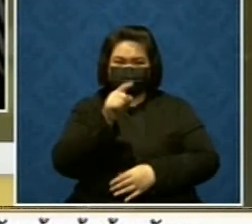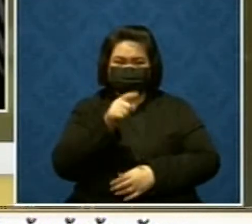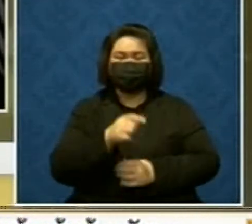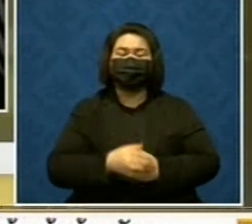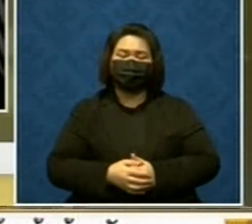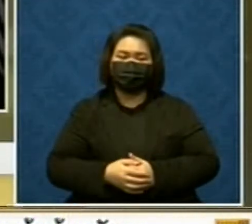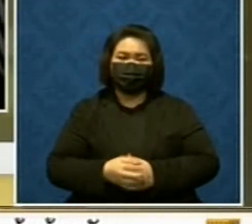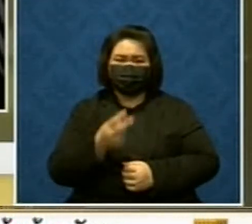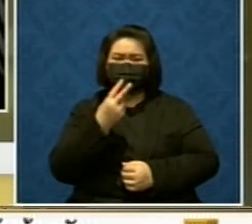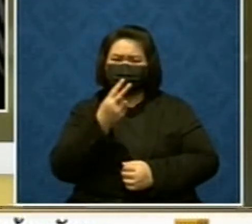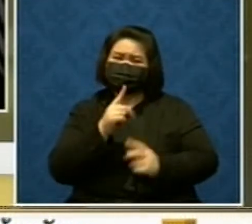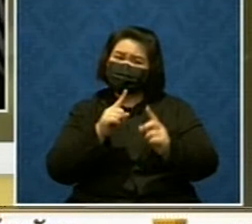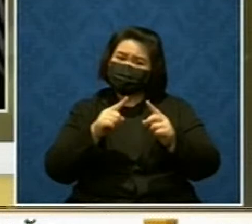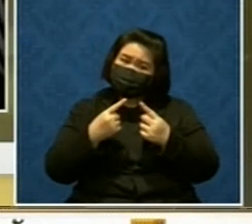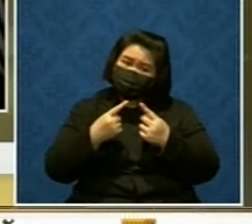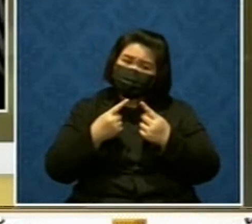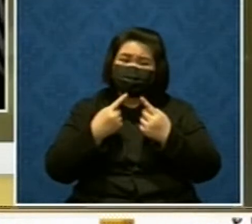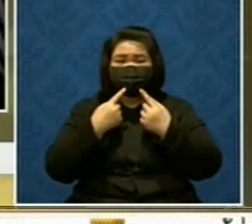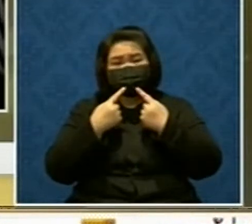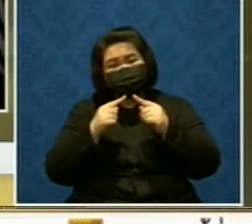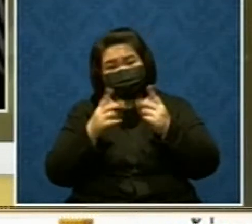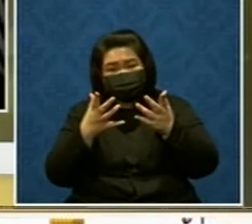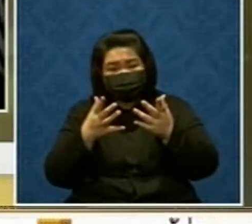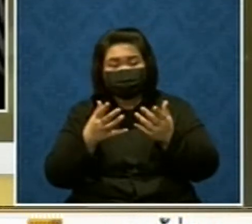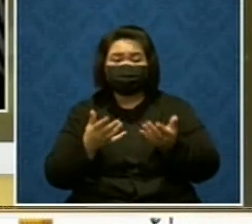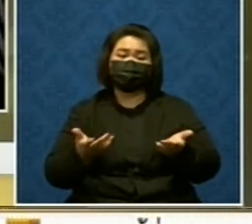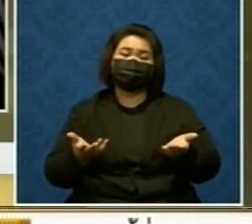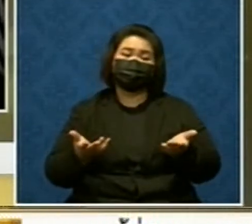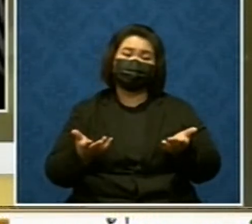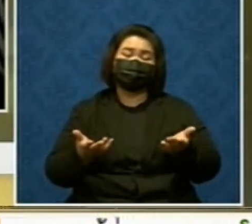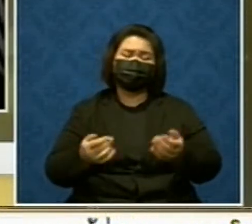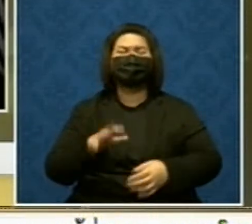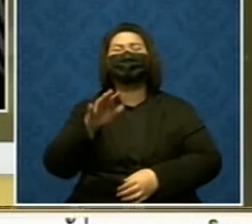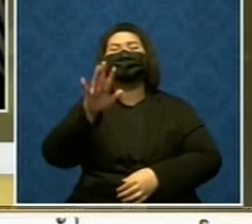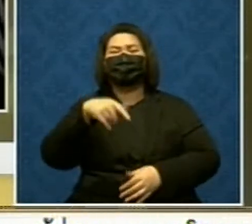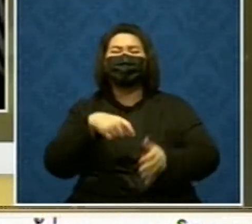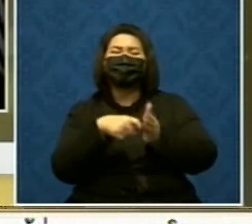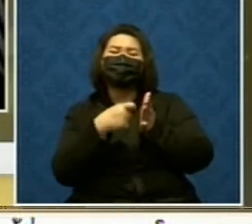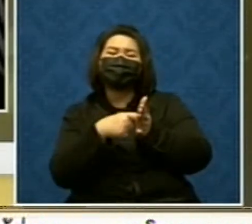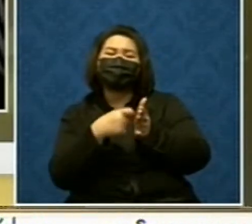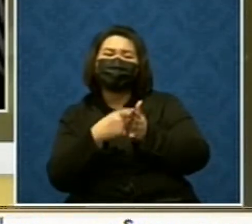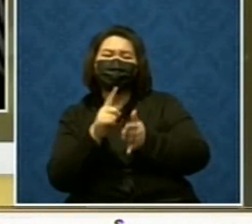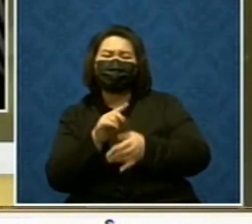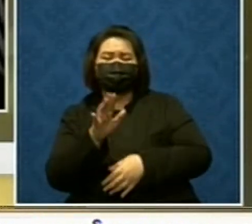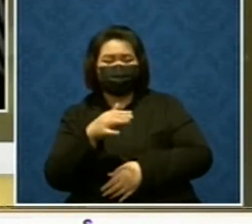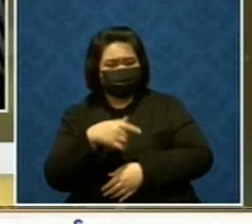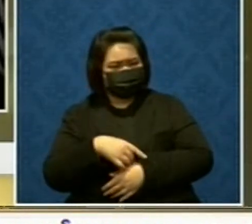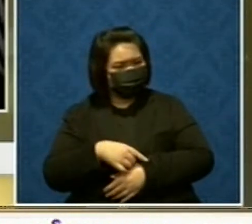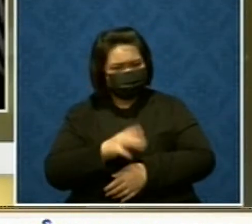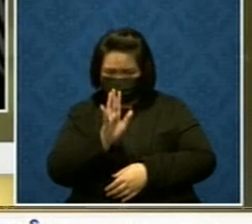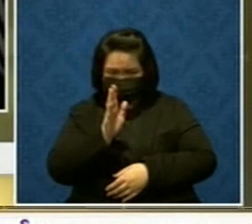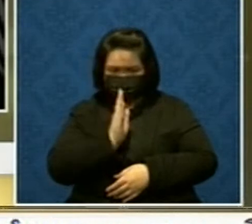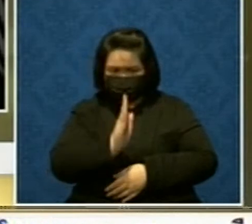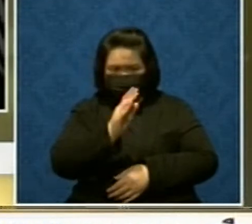านจะตอบหรือไม่ตอบแล้วก็อย่ามาอ้างข้างๆครูท่านต้องตอบเรื่